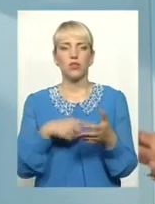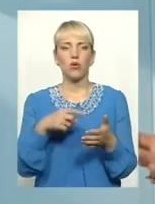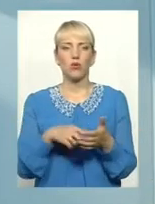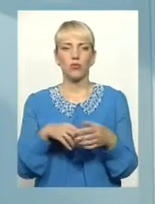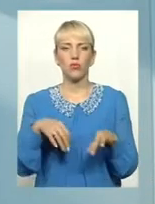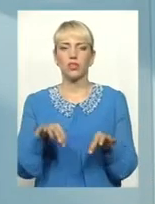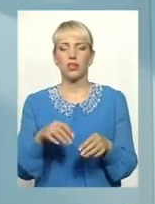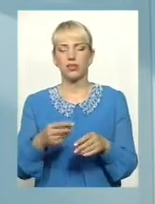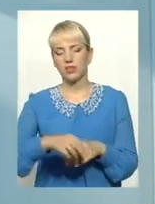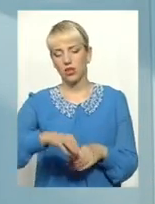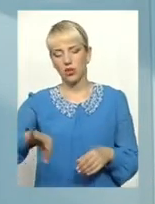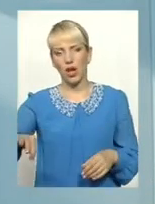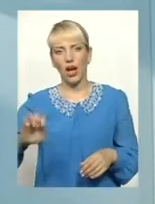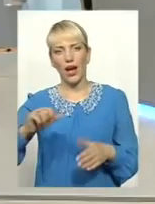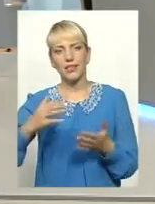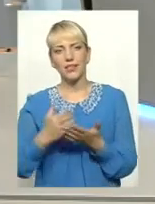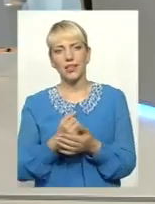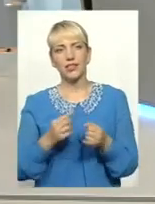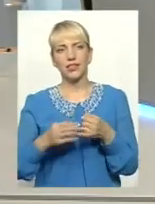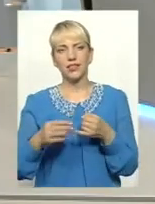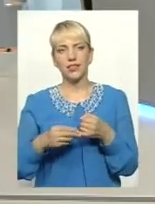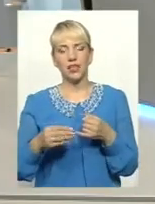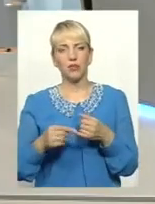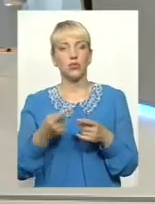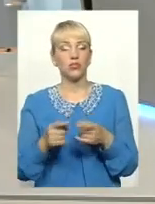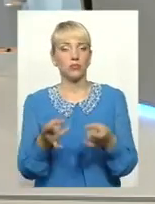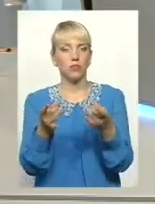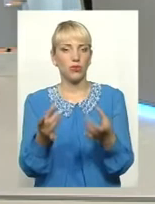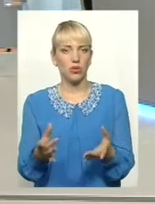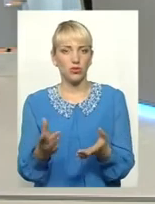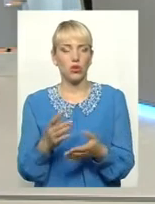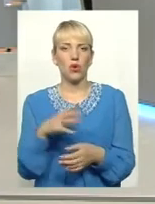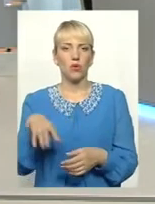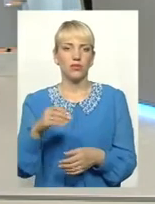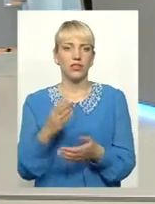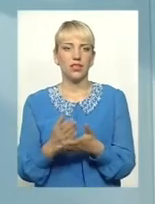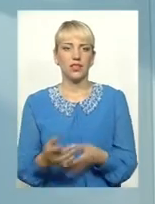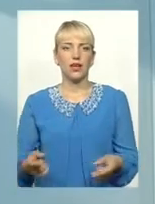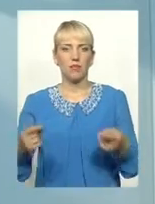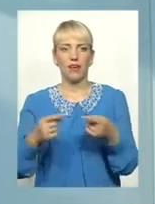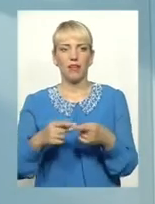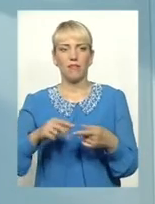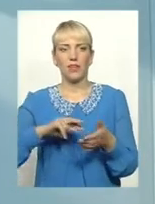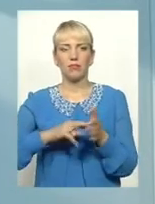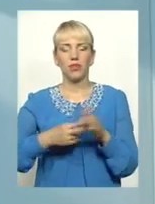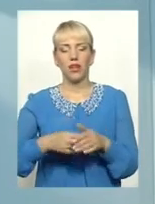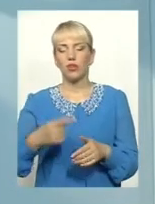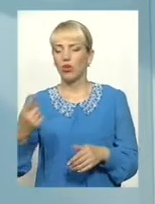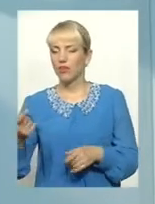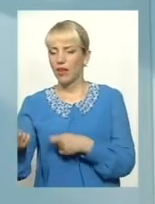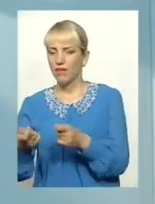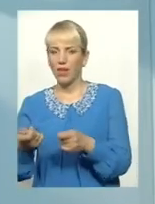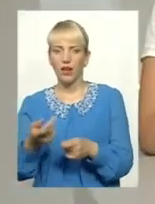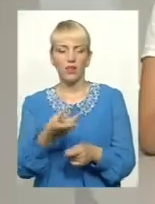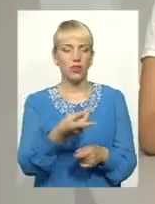знайти ділянку – це теж дуже просто. Тому що в усіх є певний план. І одна влада, друга влада, але ж це